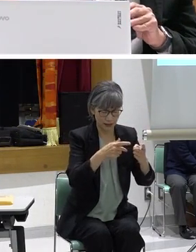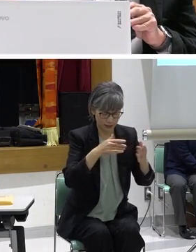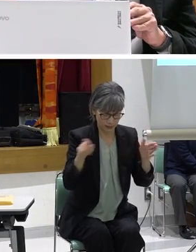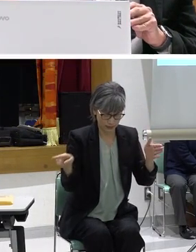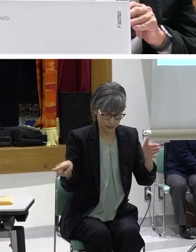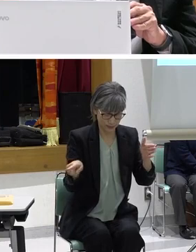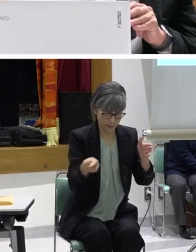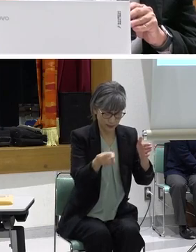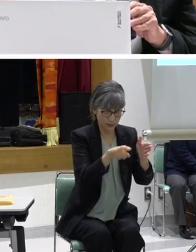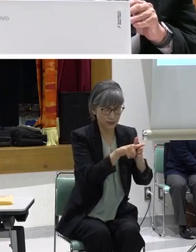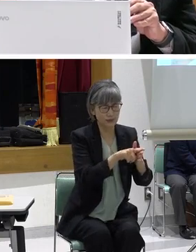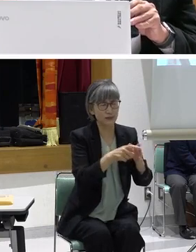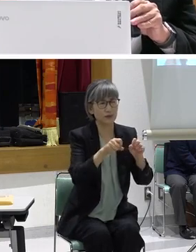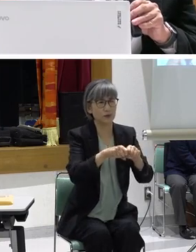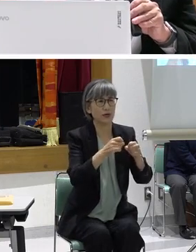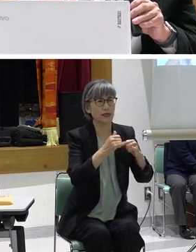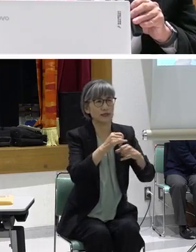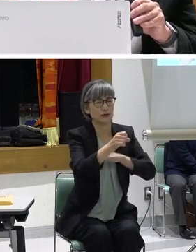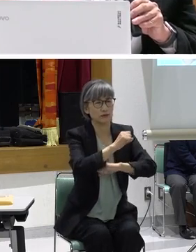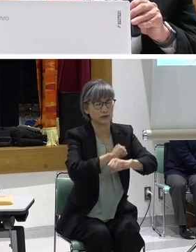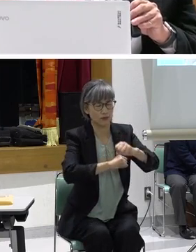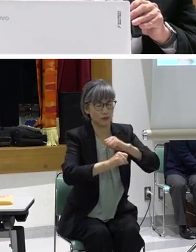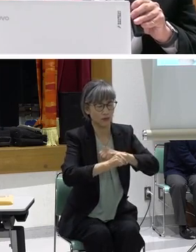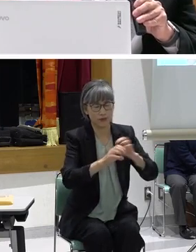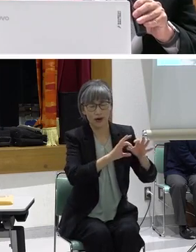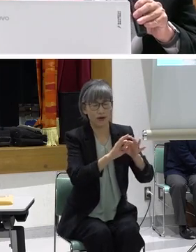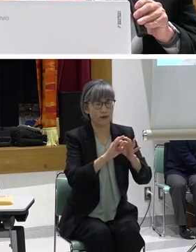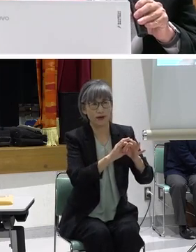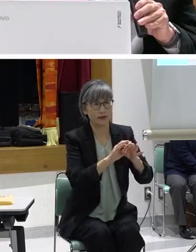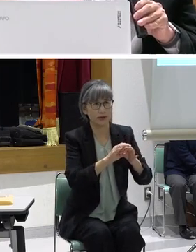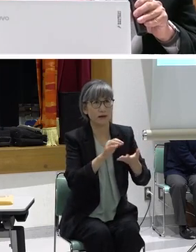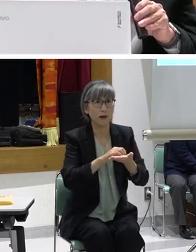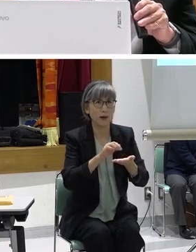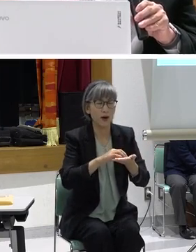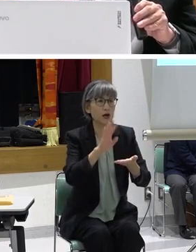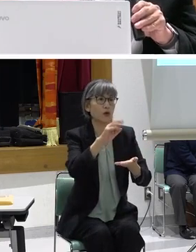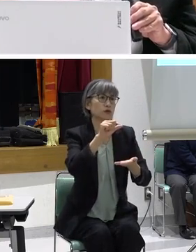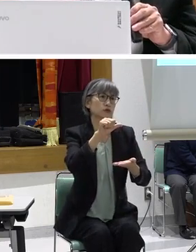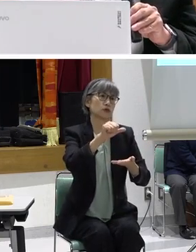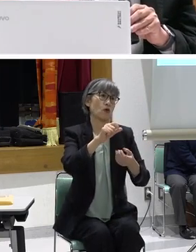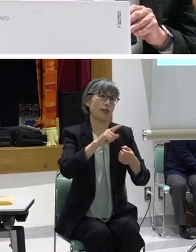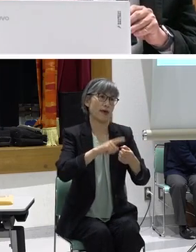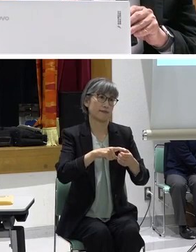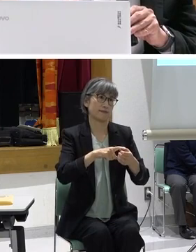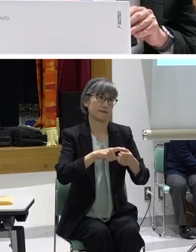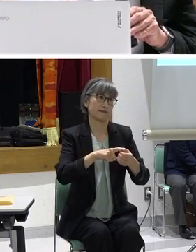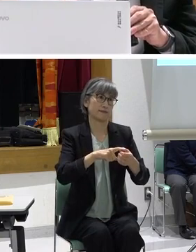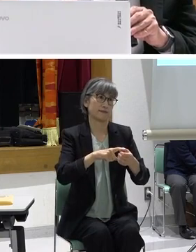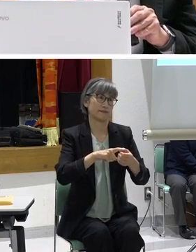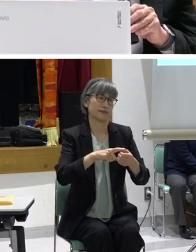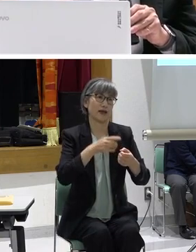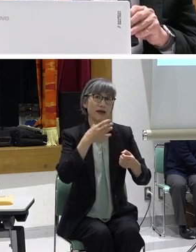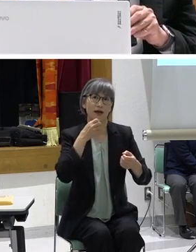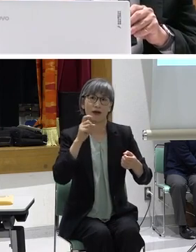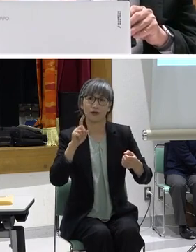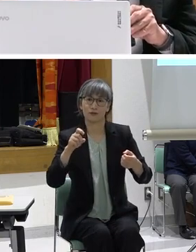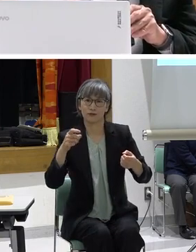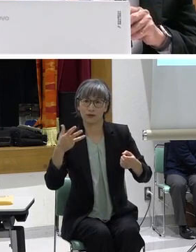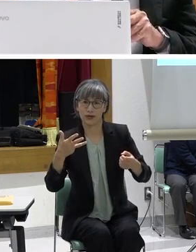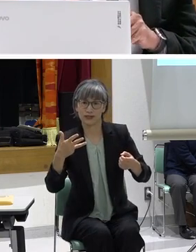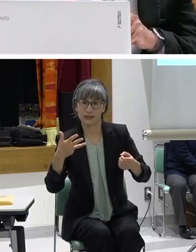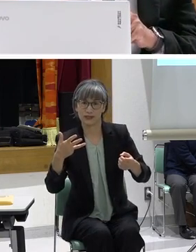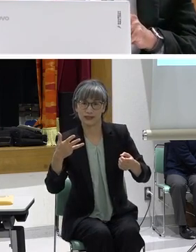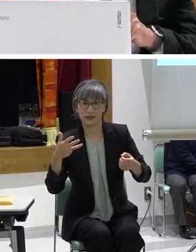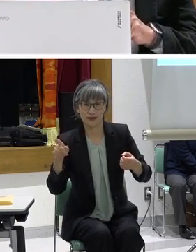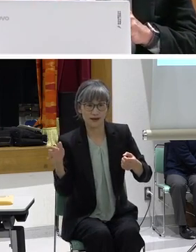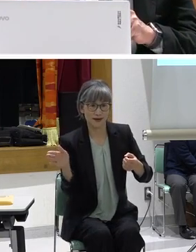を関わっていますので、もう今年で45年、18から始まってこう45年間こ